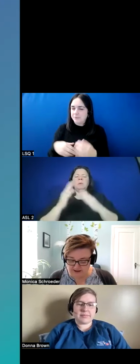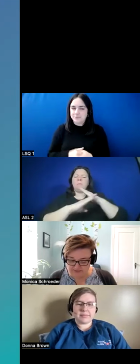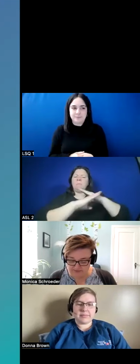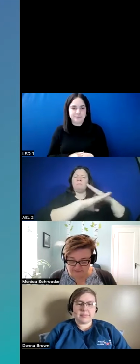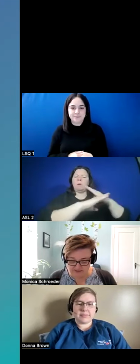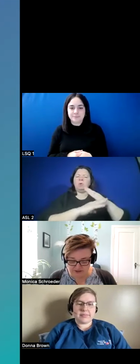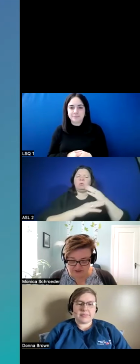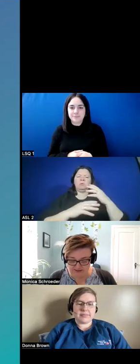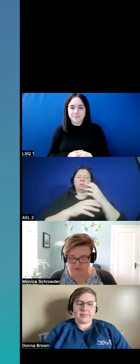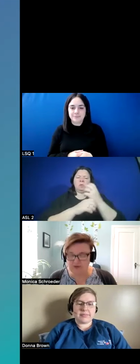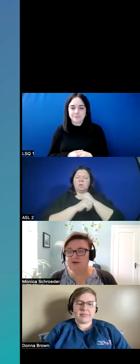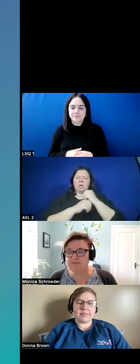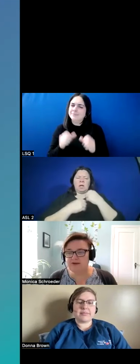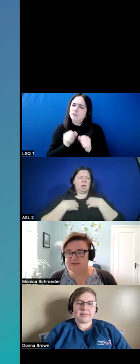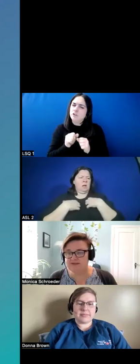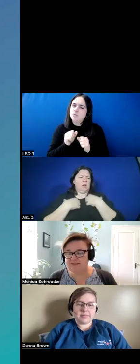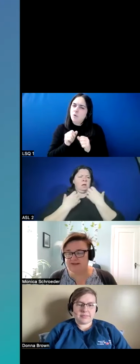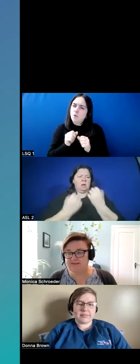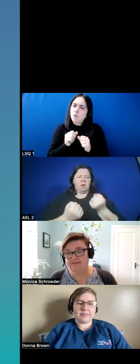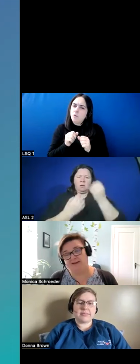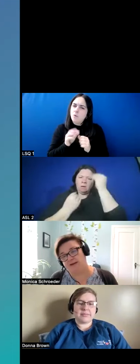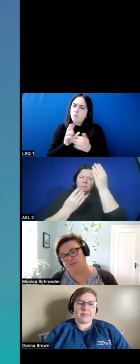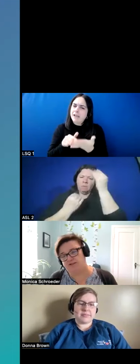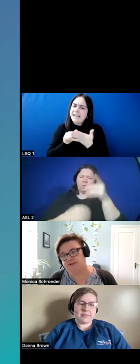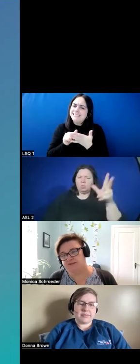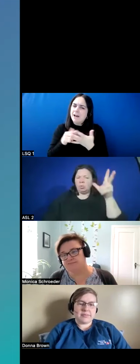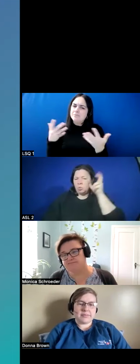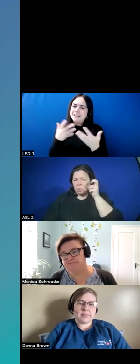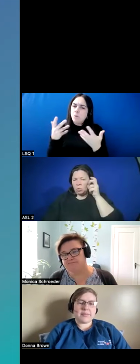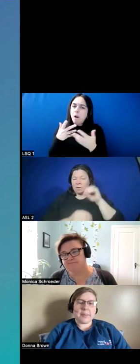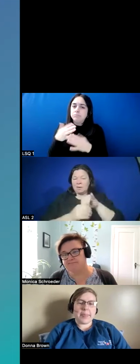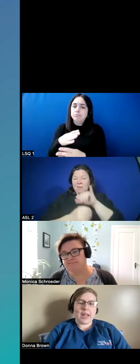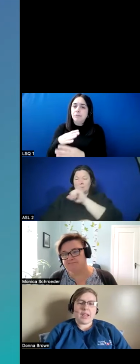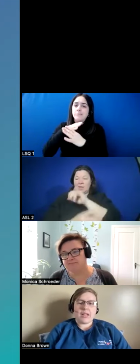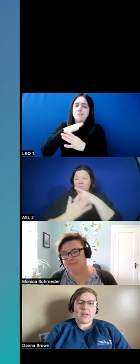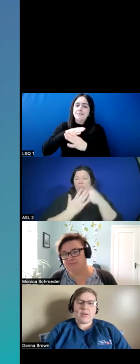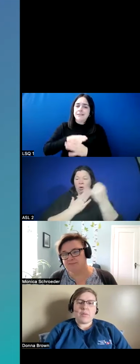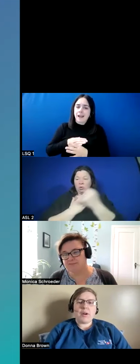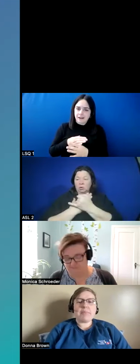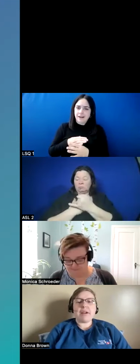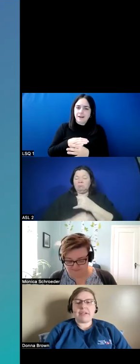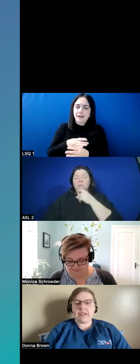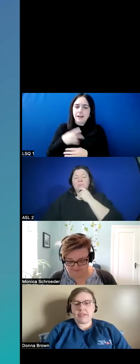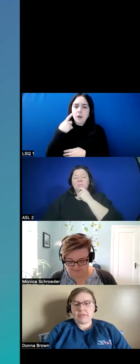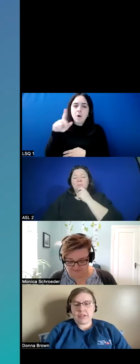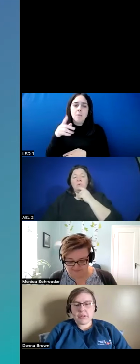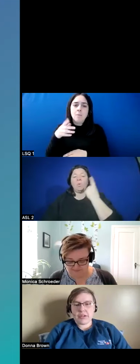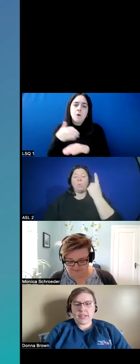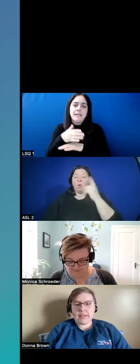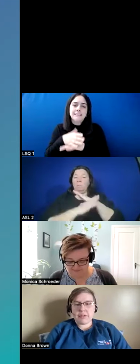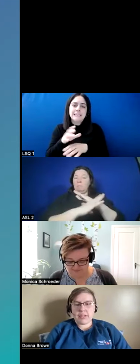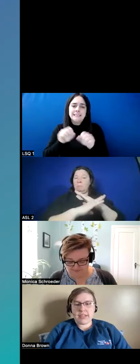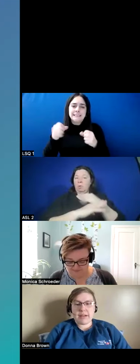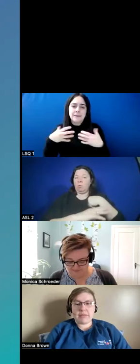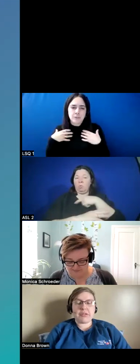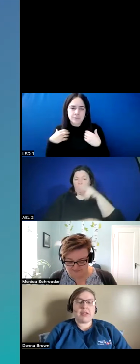Donc, est-ce que tu pourrais nous donner des exemples d'obstacles par rapport à l'accès au système de santé dans ce projet?